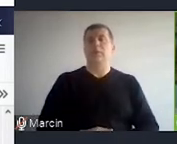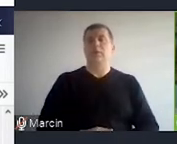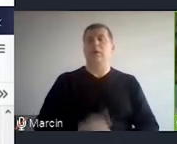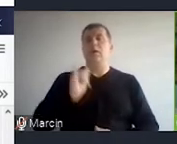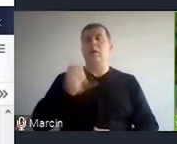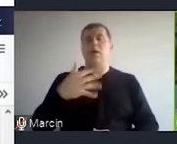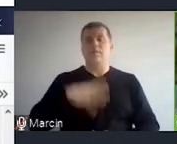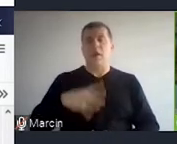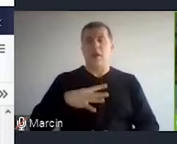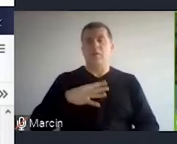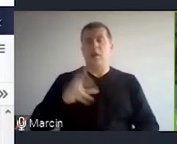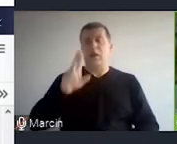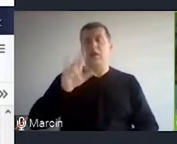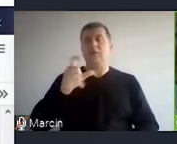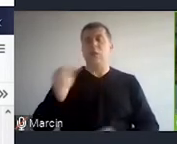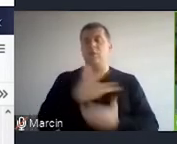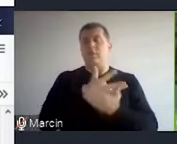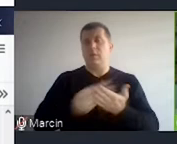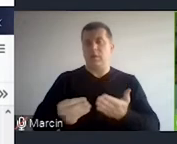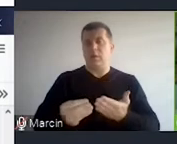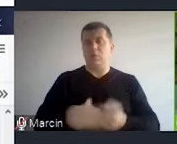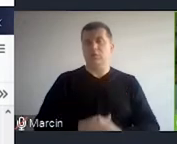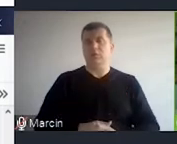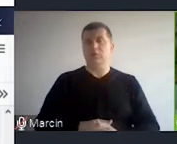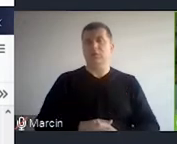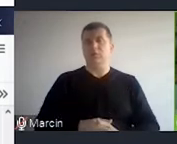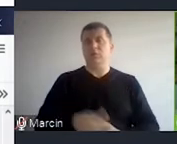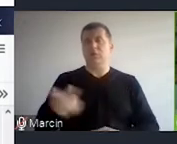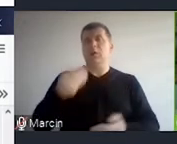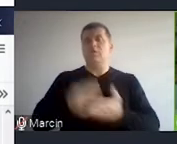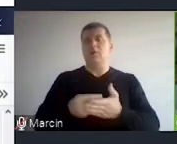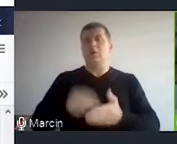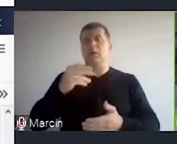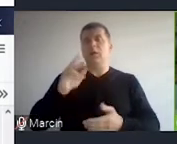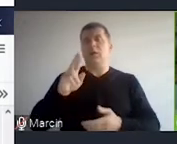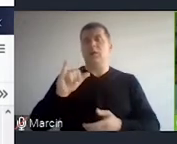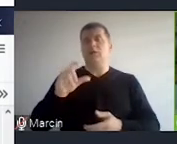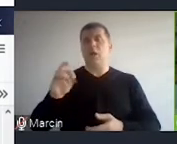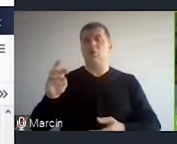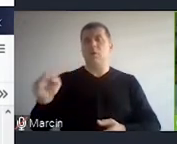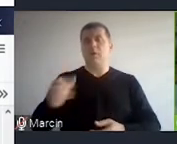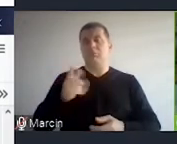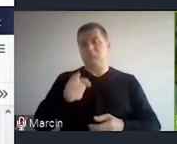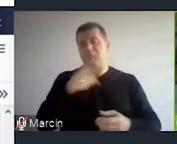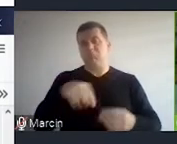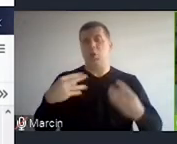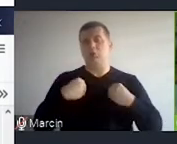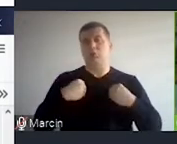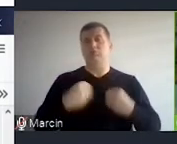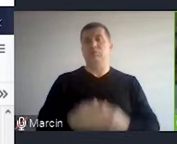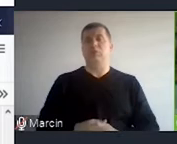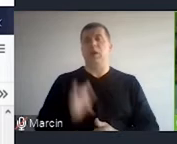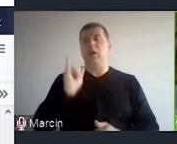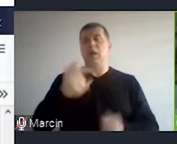jaką wartość zryczałtowanego wynagrodzenia w postaci kwot ryczałtowych otrzymuję.